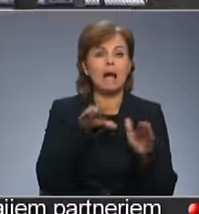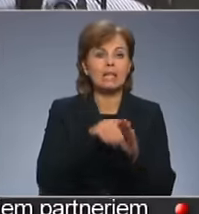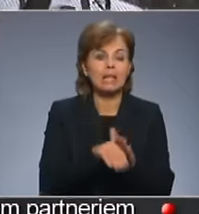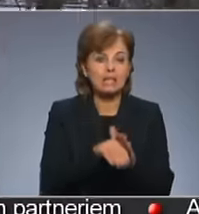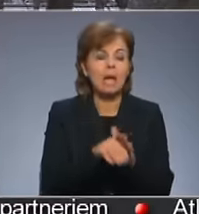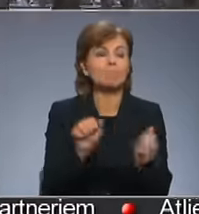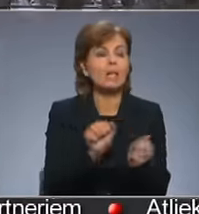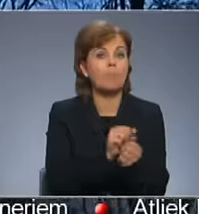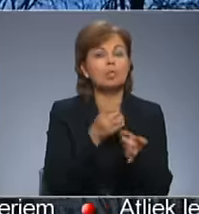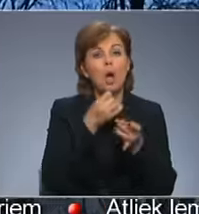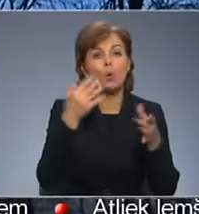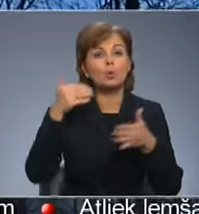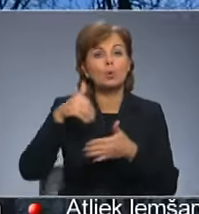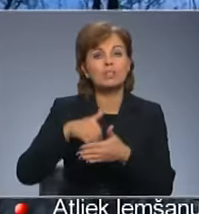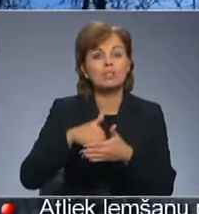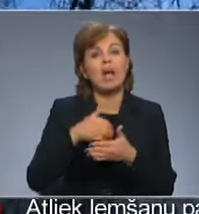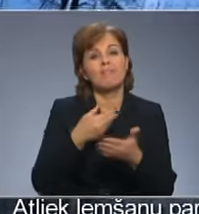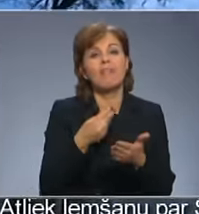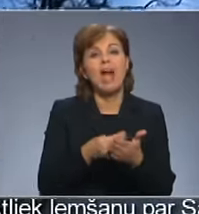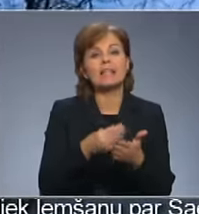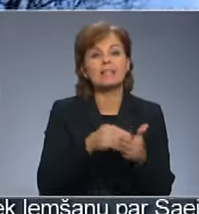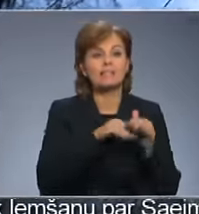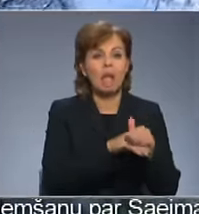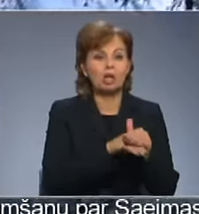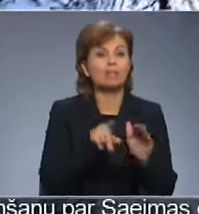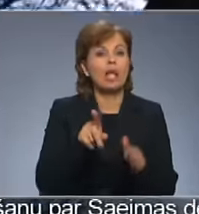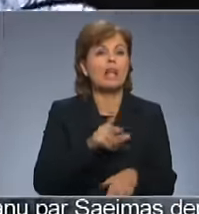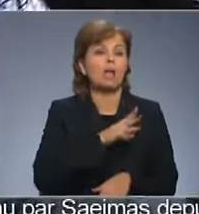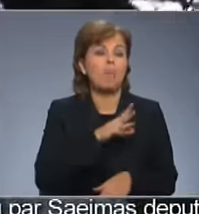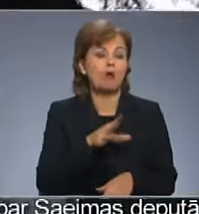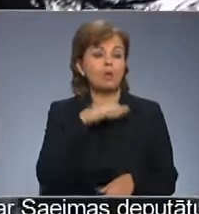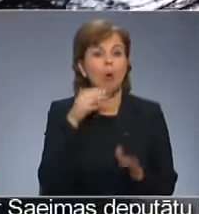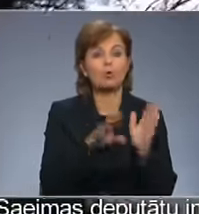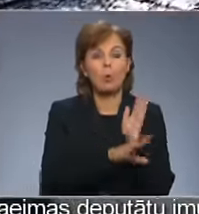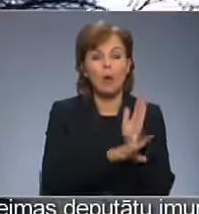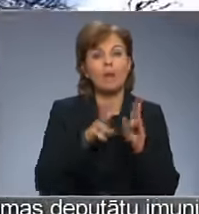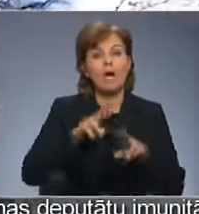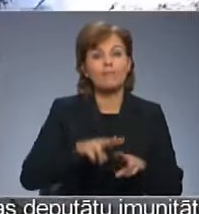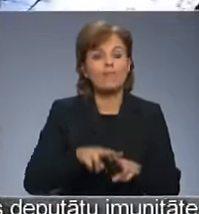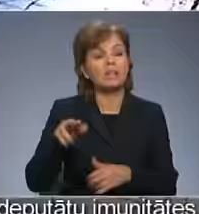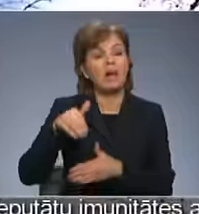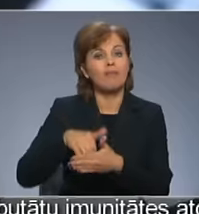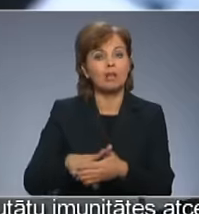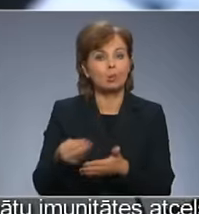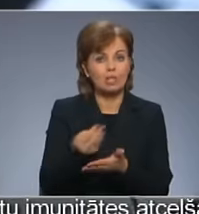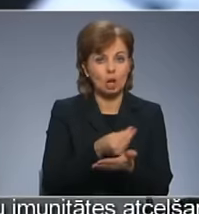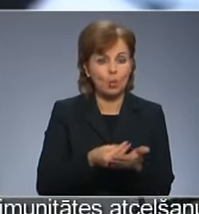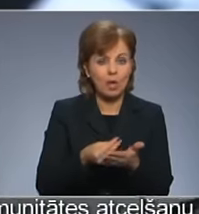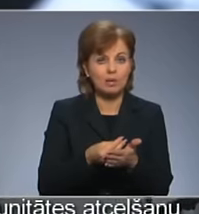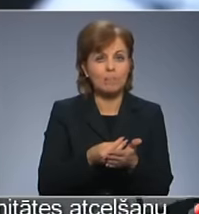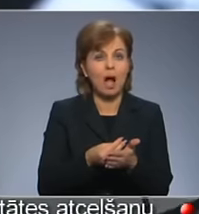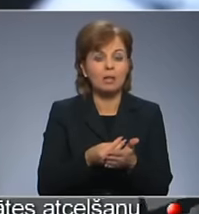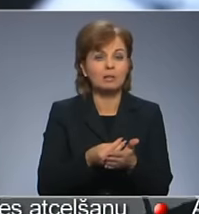vērtības saglabāšanā. Tā arī ir Vecpuišu parka bagātība, daudz koku un pati vieta ar vēsturisku nozīmi. Kas tā